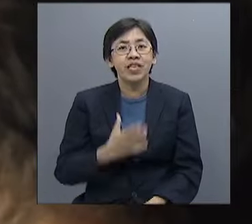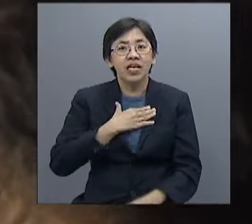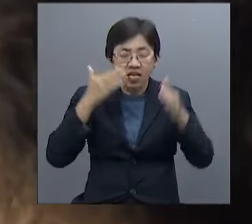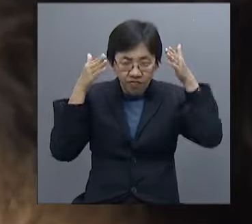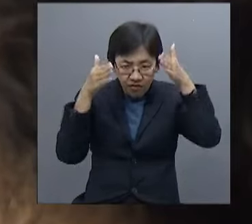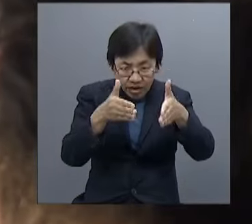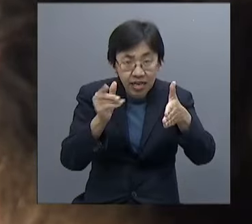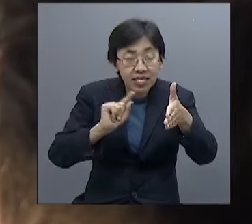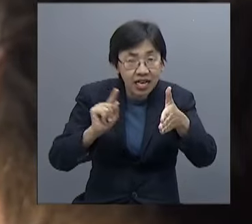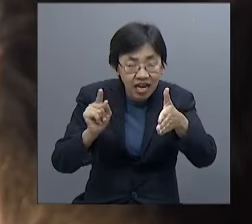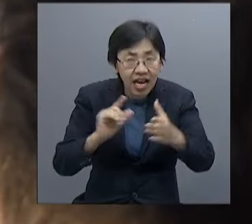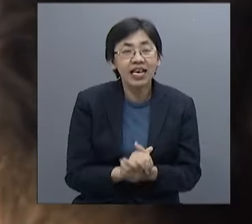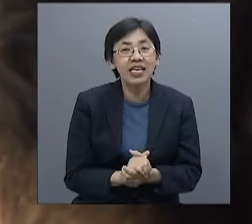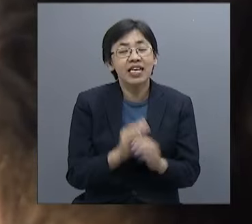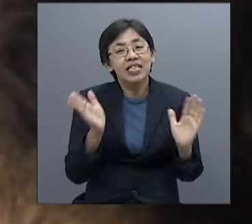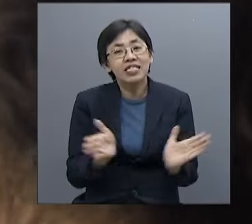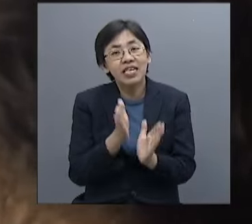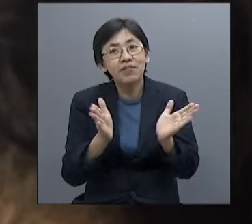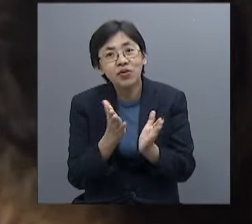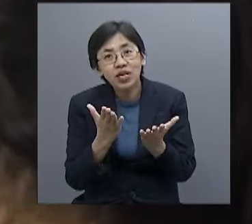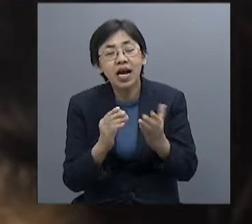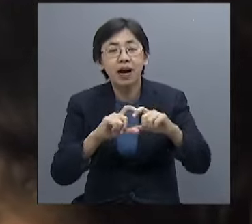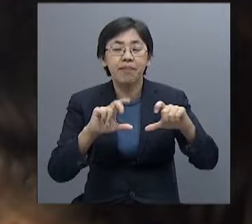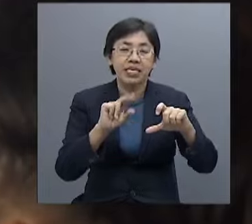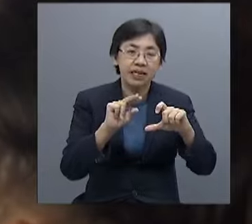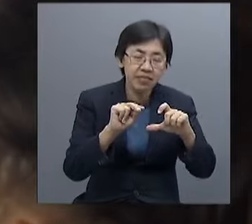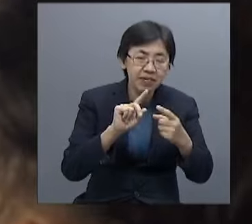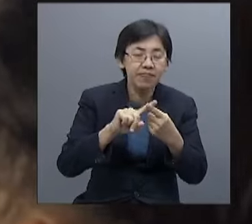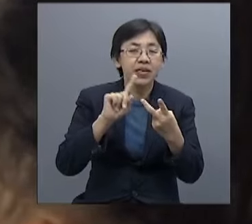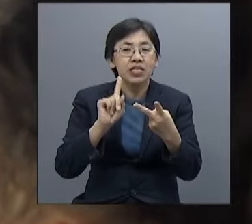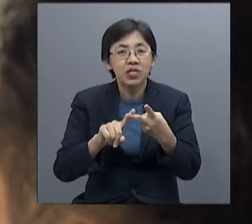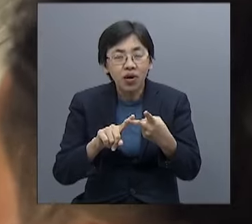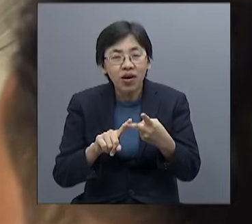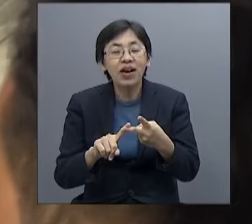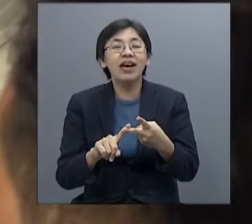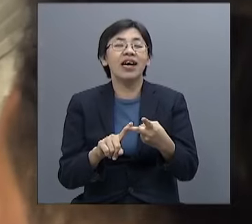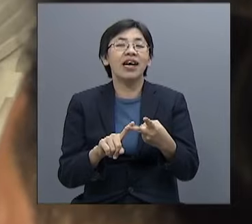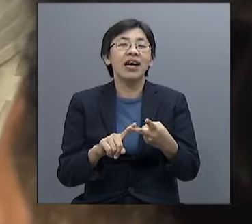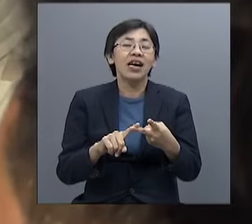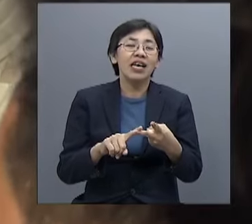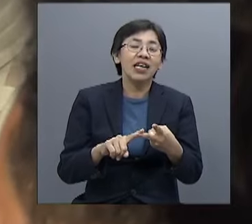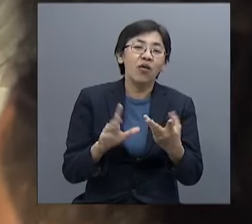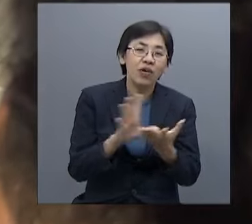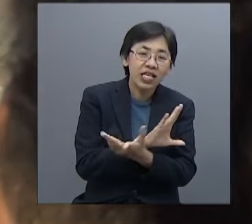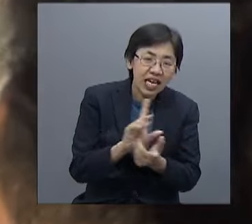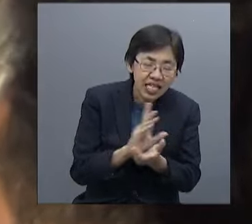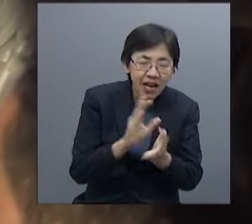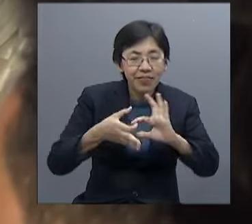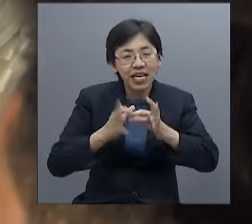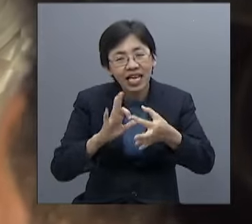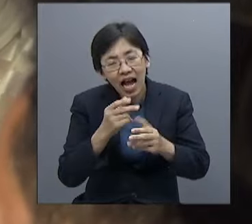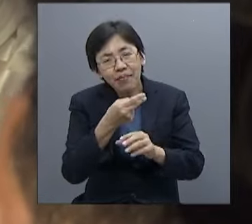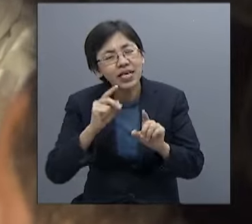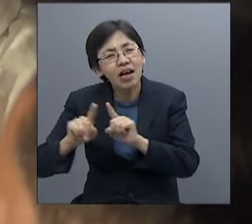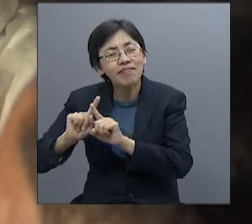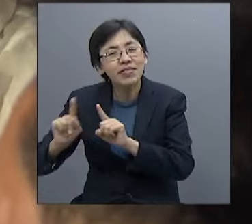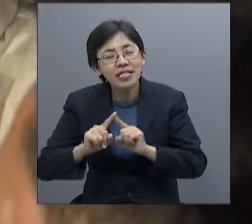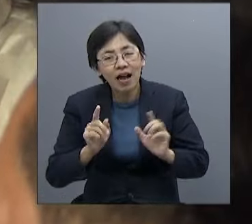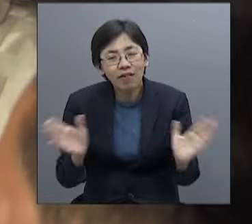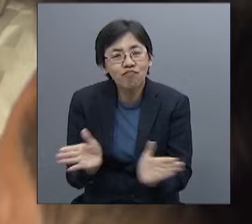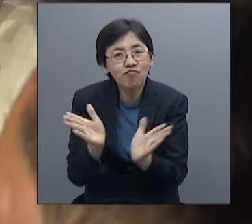าวเวอร์กับ30บาทตอนนี้มากๆค่ะใจอิงอยู่กับ2นโยบายนี้ค่ะ ความเป็นไปได้